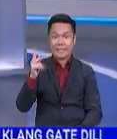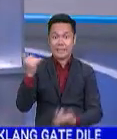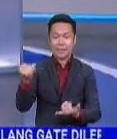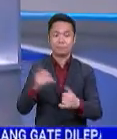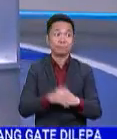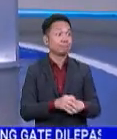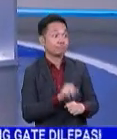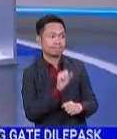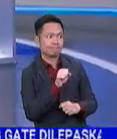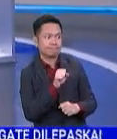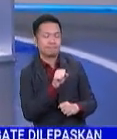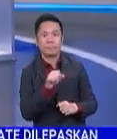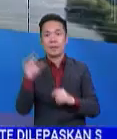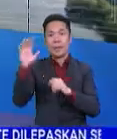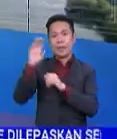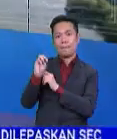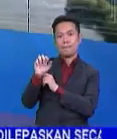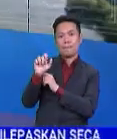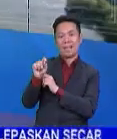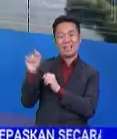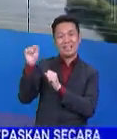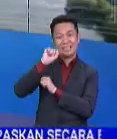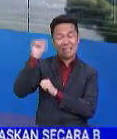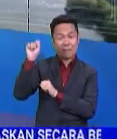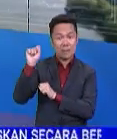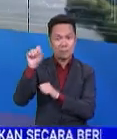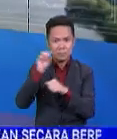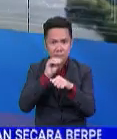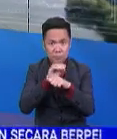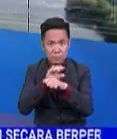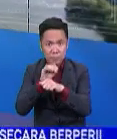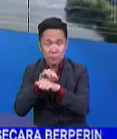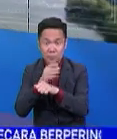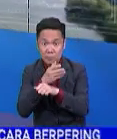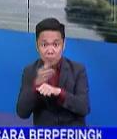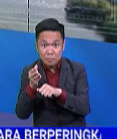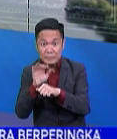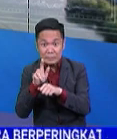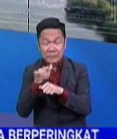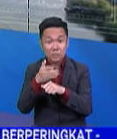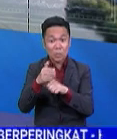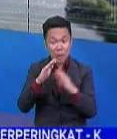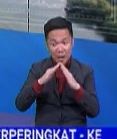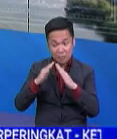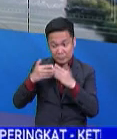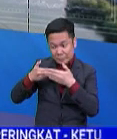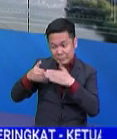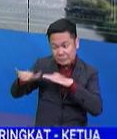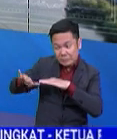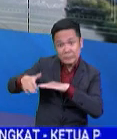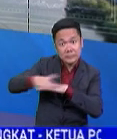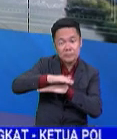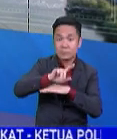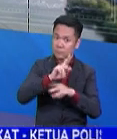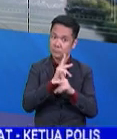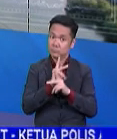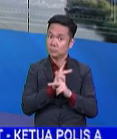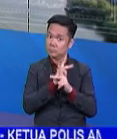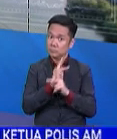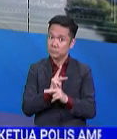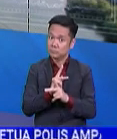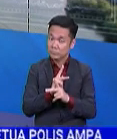Hai benar Nurul jabatan meteorologis Abah menasehatkan orang ramai yang tinggal berhampiran Pantai agar berwaspada